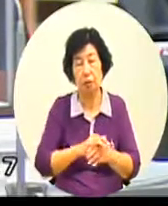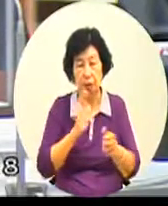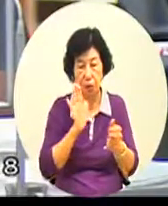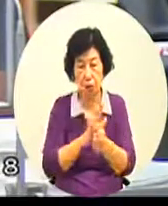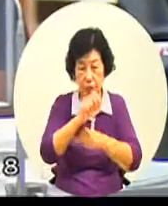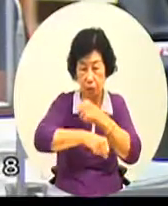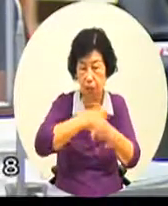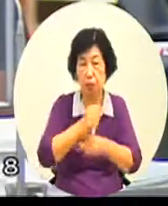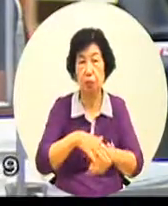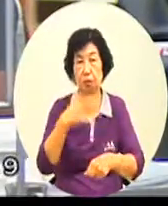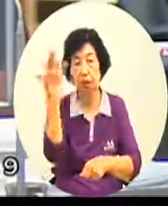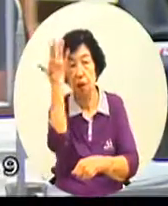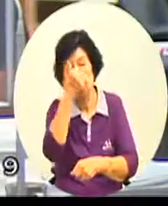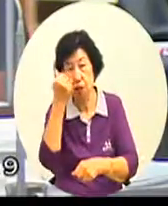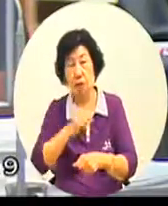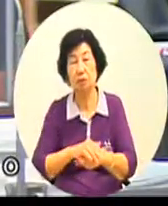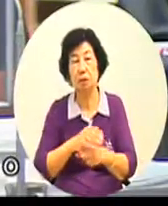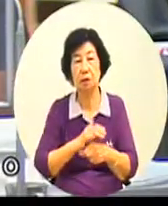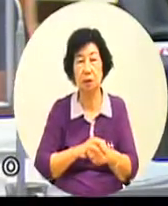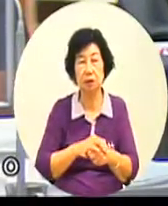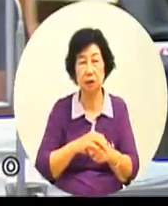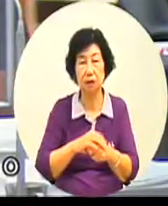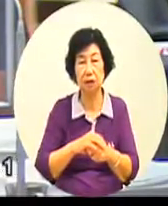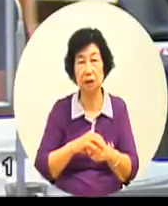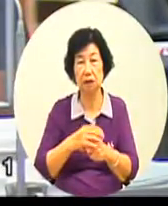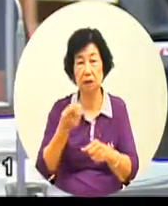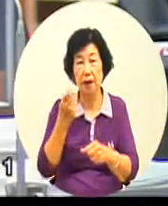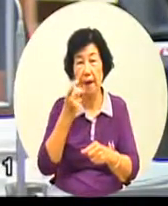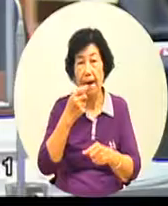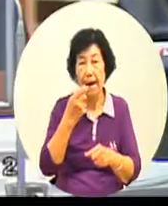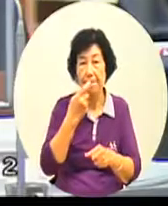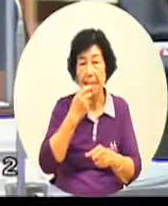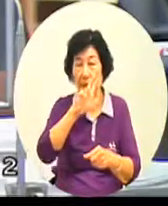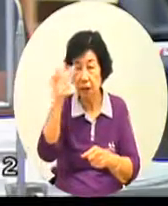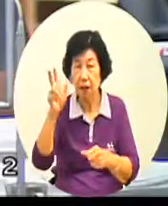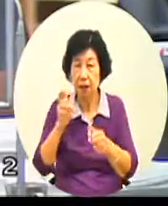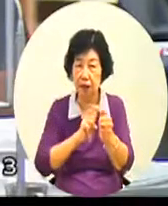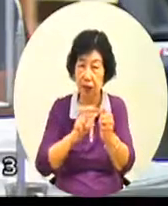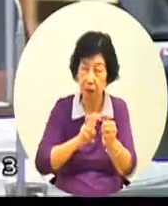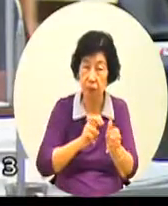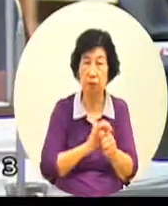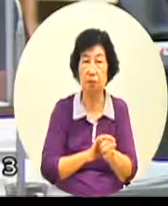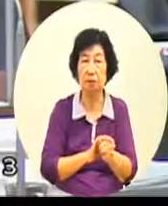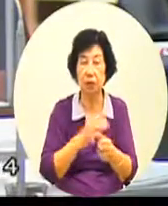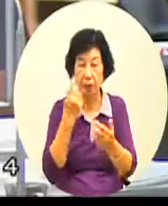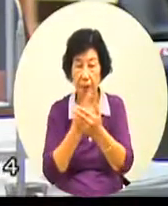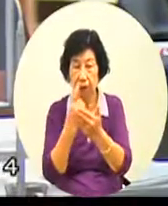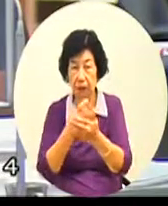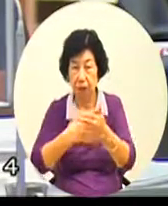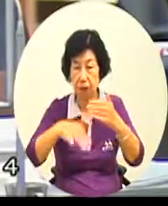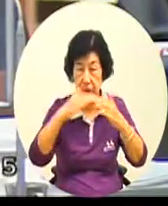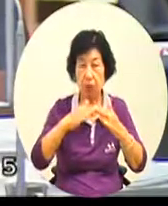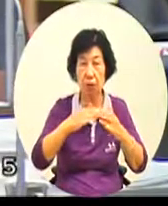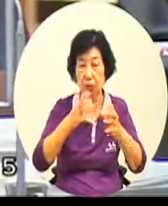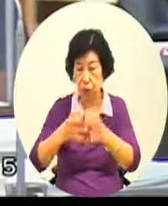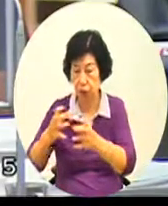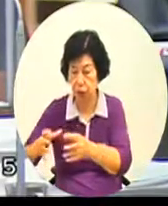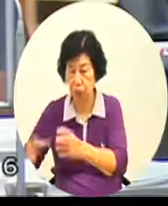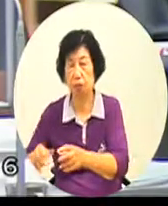部分，一定要回归到学校。回归学校的时候，就是每一间学校都要成立老人日托班。老